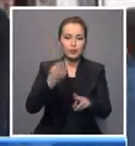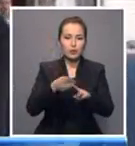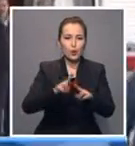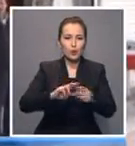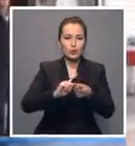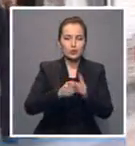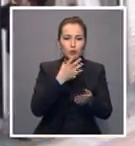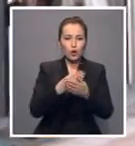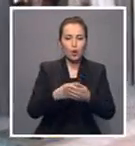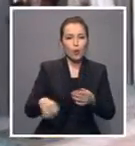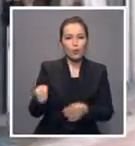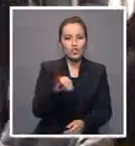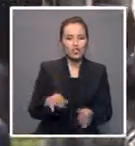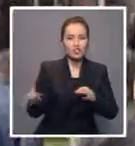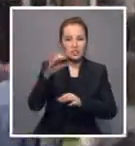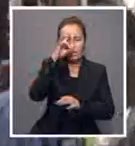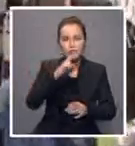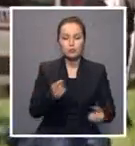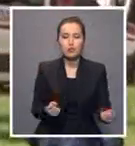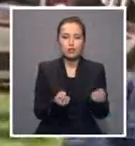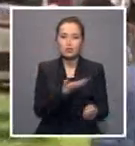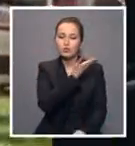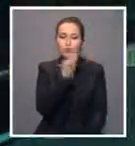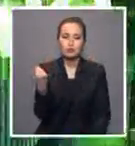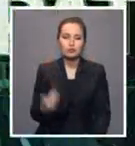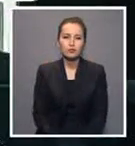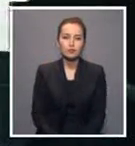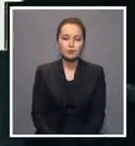осы оңтүстік шығыс тұрғындарының көбі қолдамай отыр.